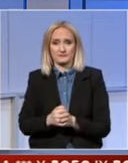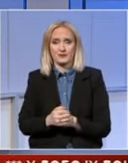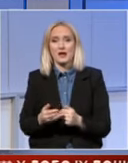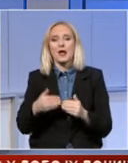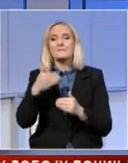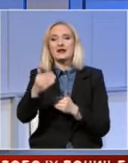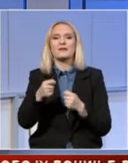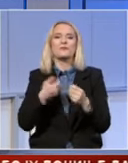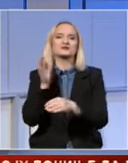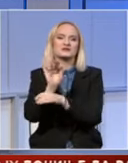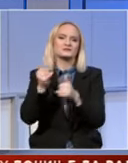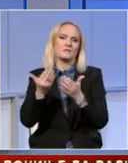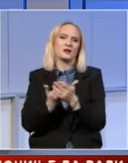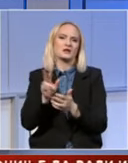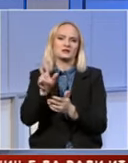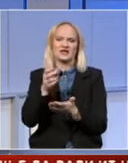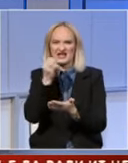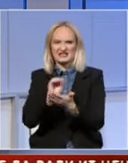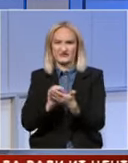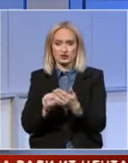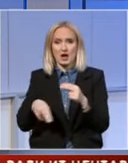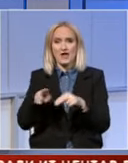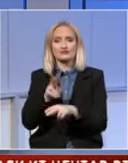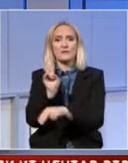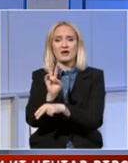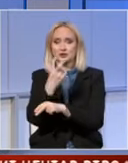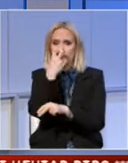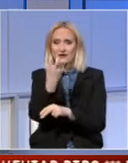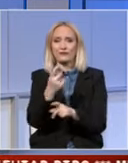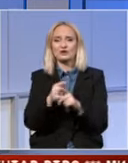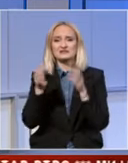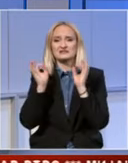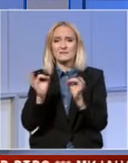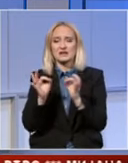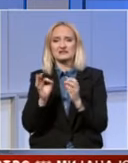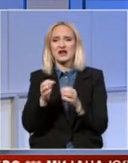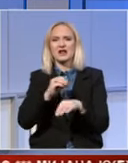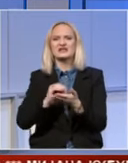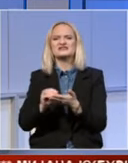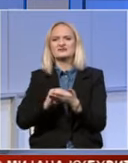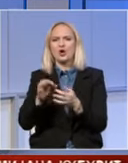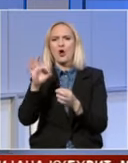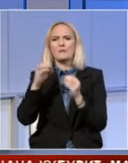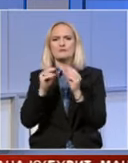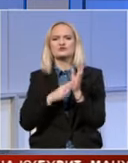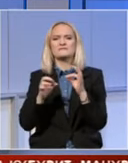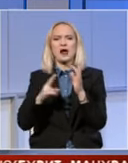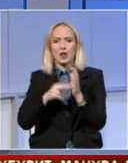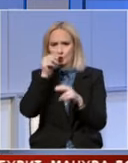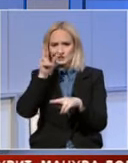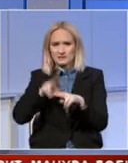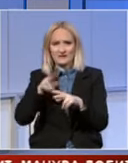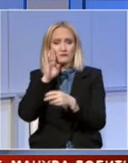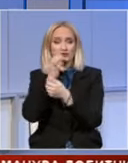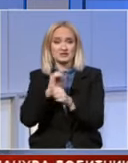Pred poslanicima su danas bila tri izvještaja, a najviše pažnje privukao je specijalni izvještaj institucije Ombudsmana za ljudska prava Bosne